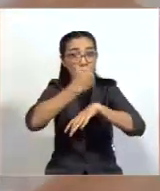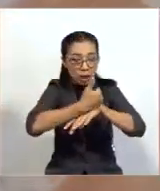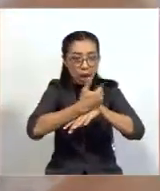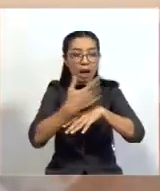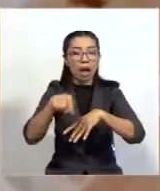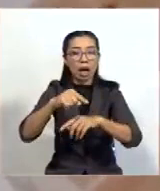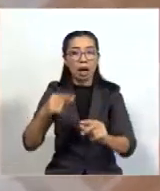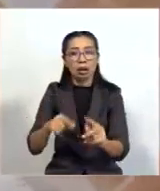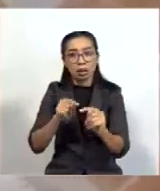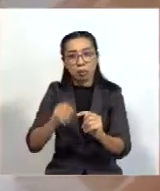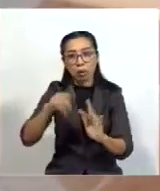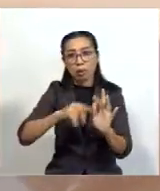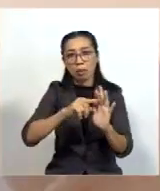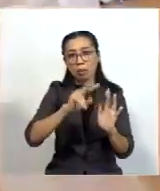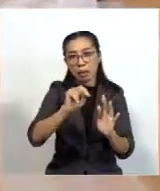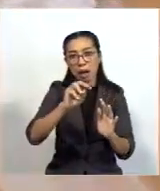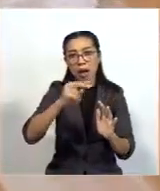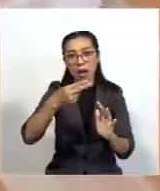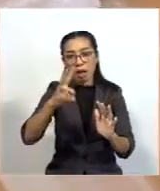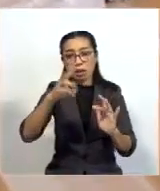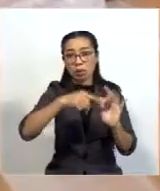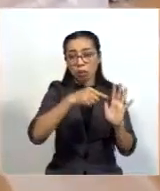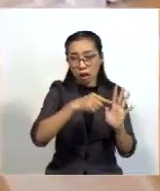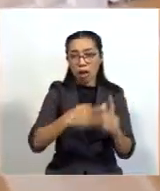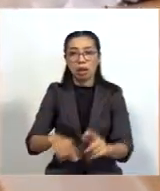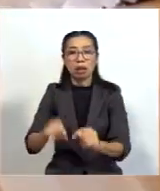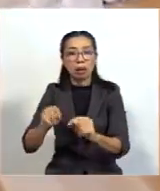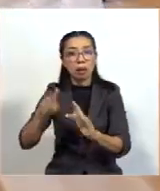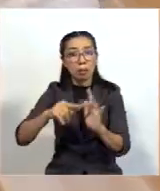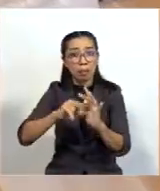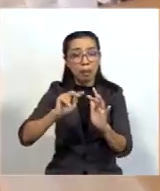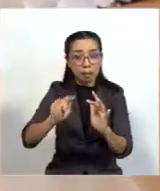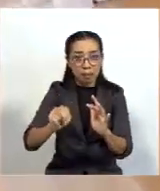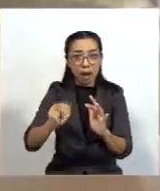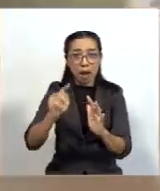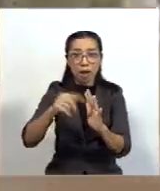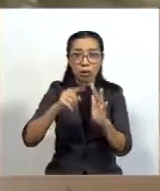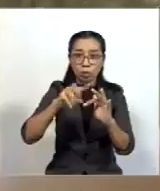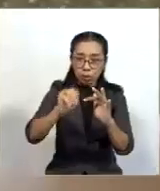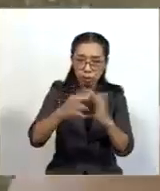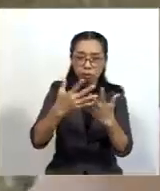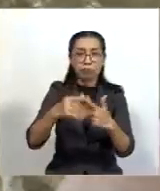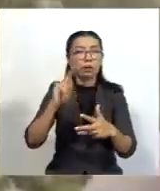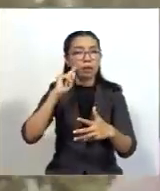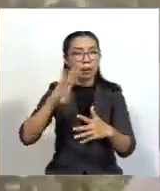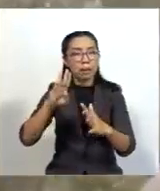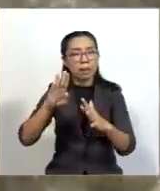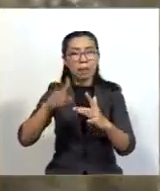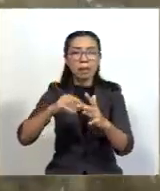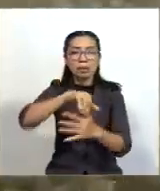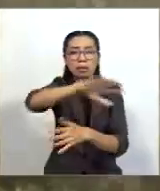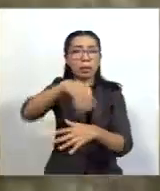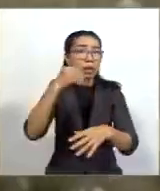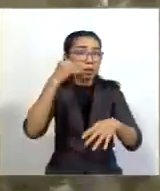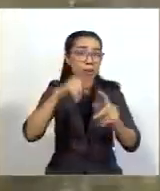าตำบลบ้านทุ่มอำเภอเมืองขอนแก่นตำบลบ้านฝางตำบลบ้านเหล่าอำเภอบ้านฝางรวม